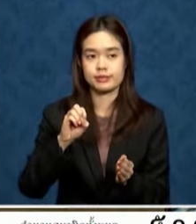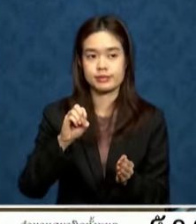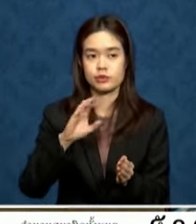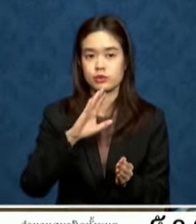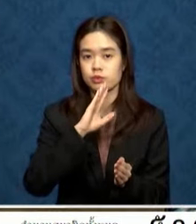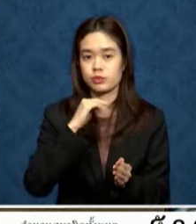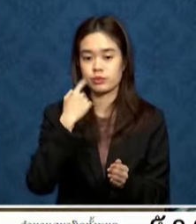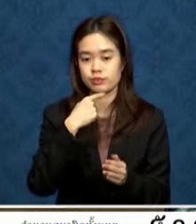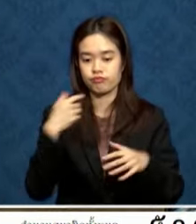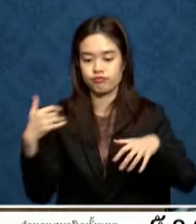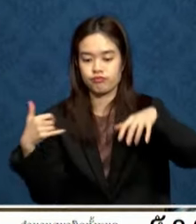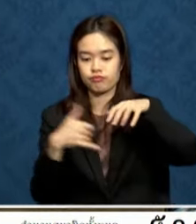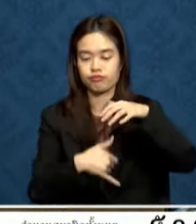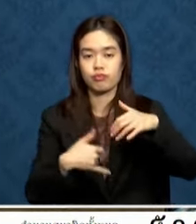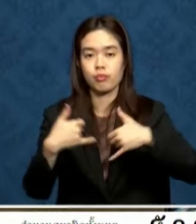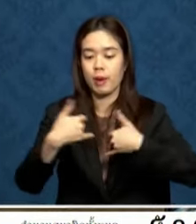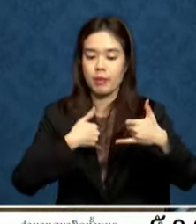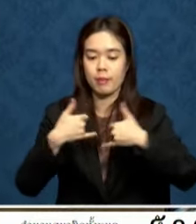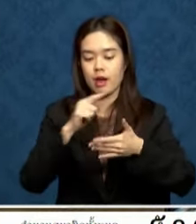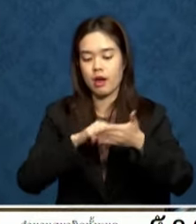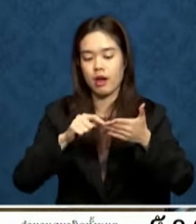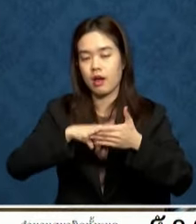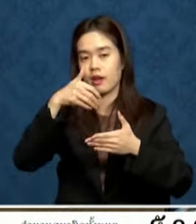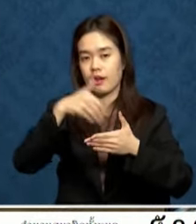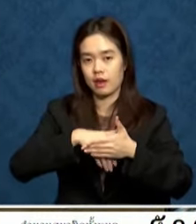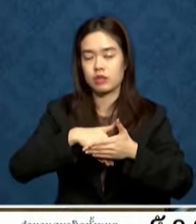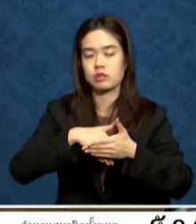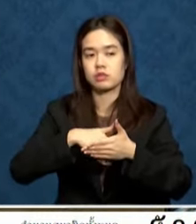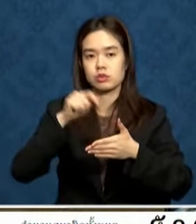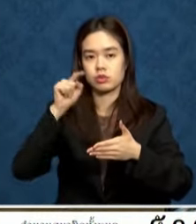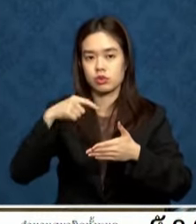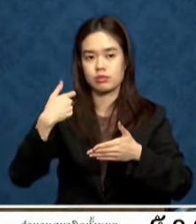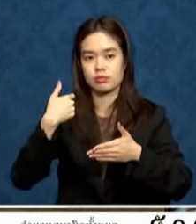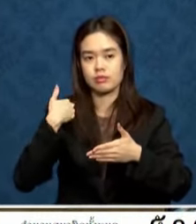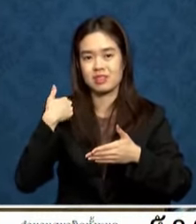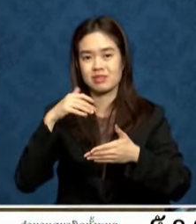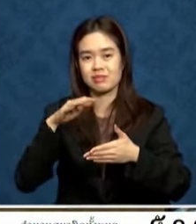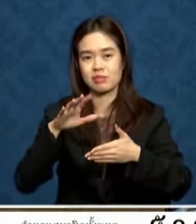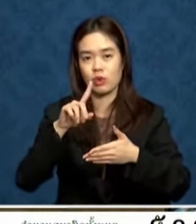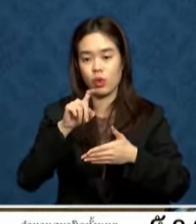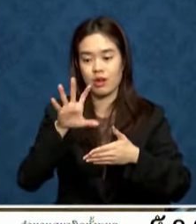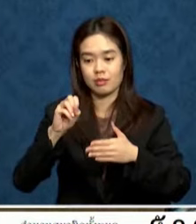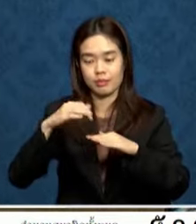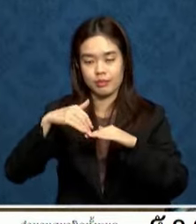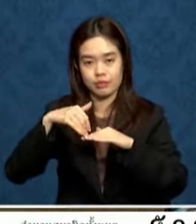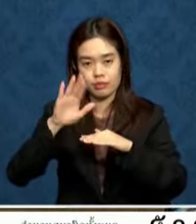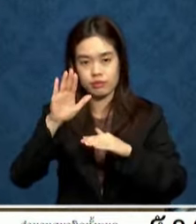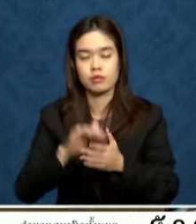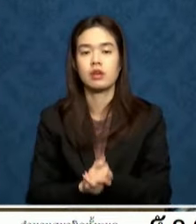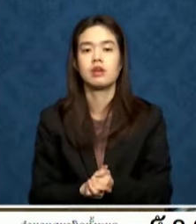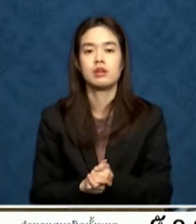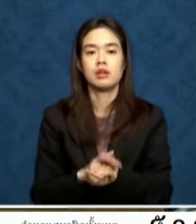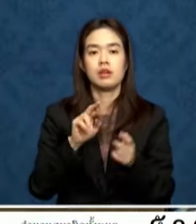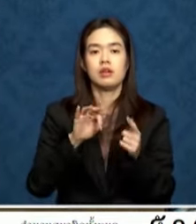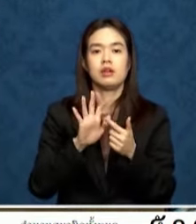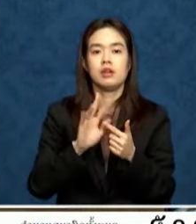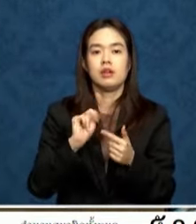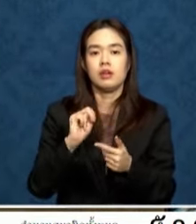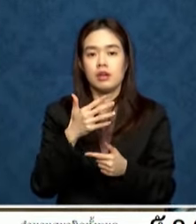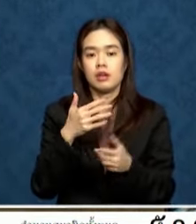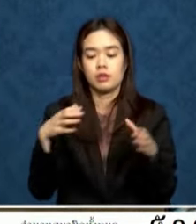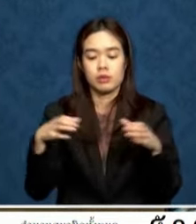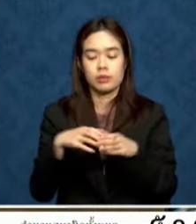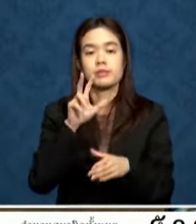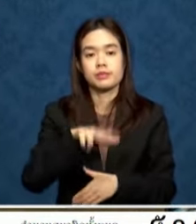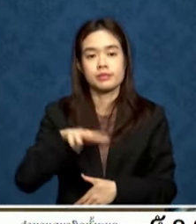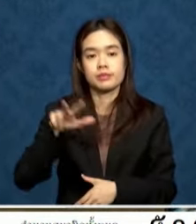สิทธิ์ต้องมากกว่าคะแนนผู้ไม่แสดงความคิดเห็นร่างของพรรคเพื่อไทยบ